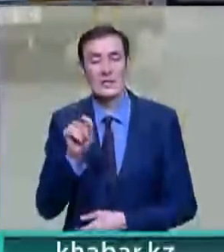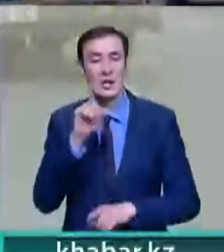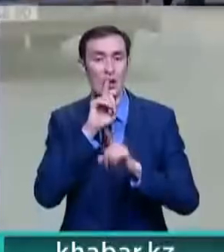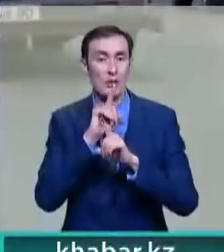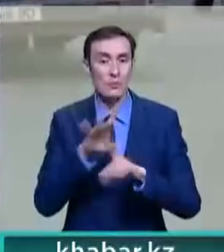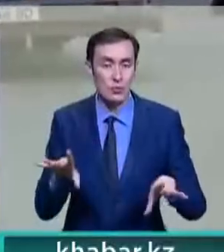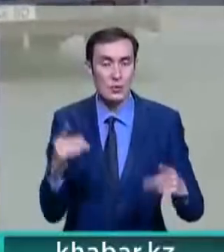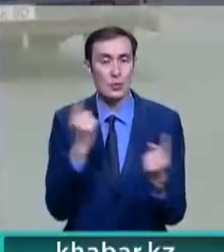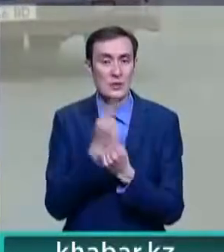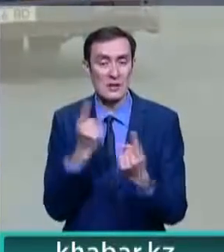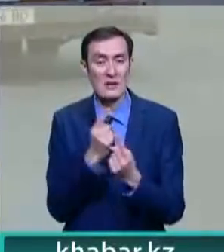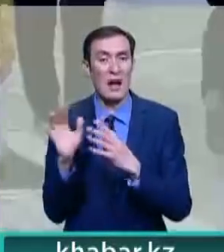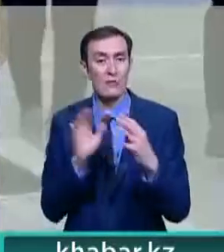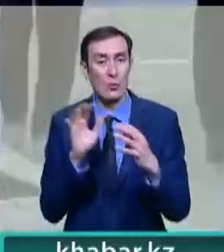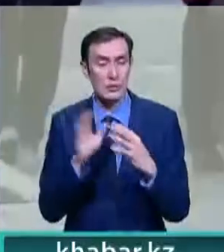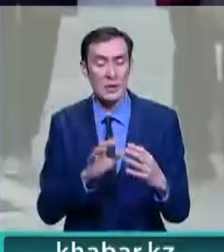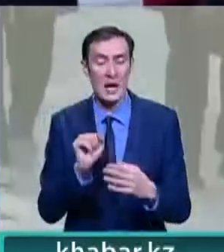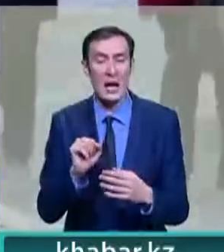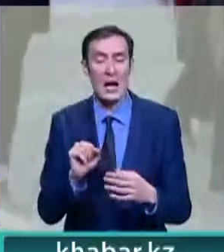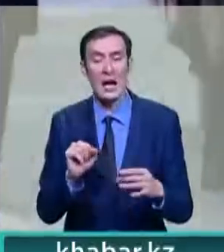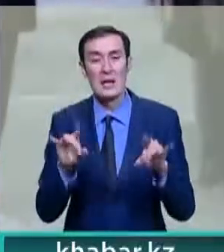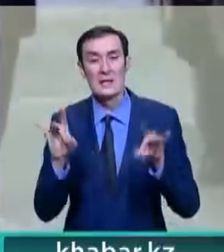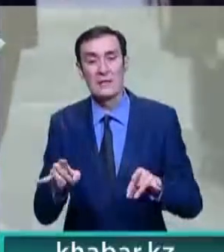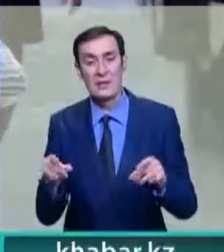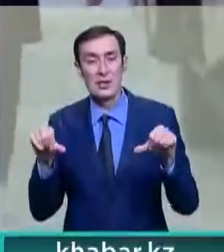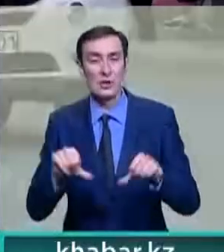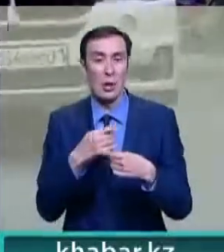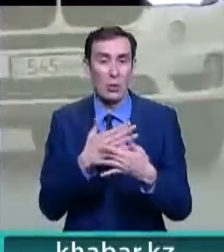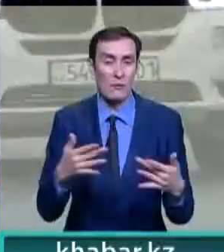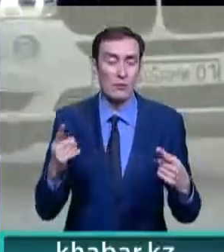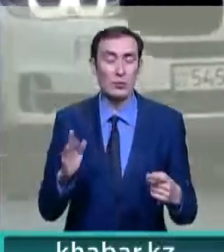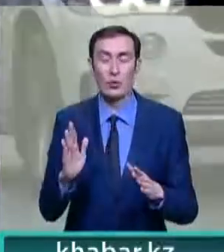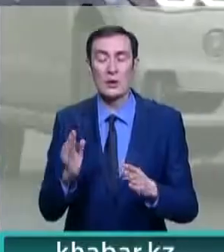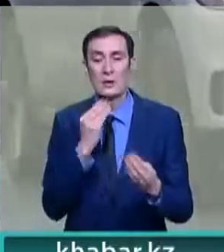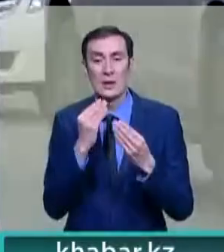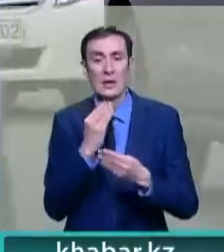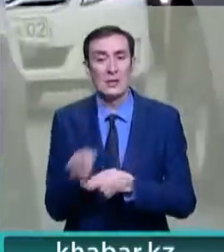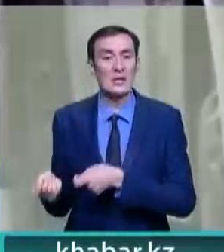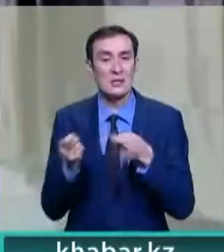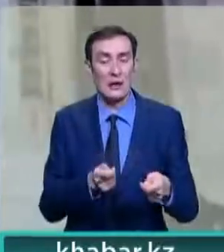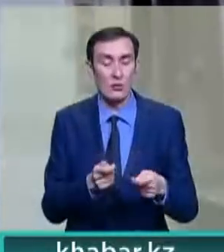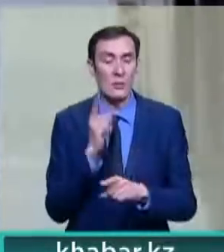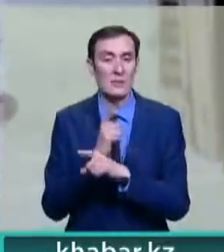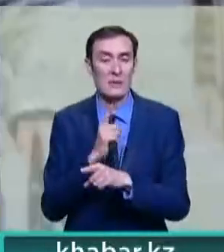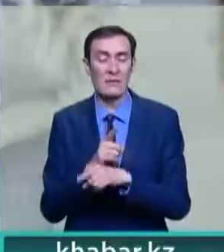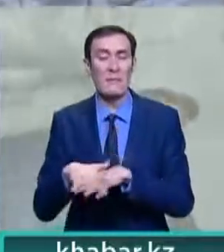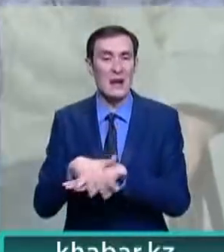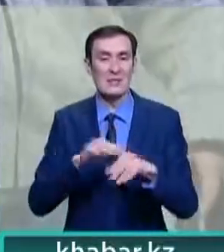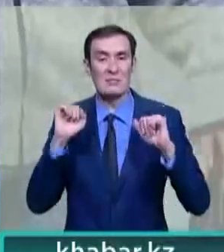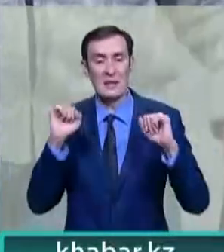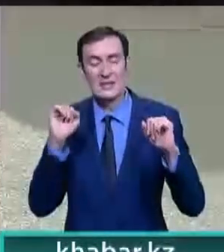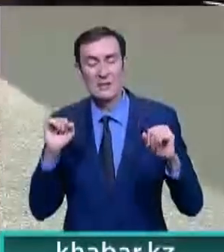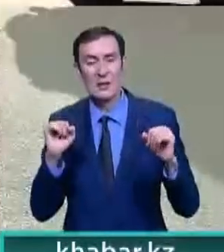будет курсировать общественный транспорт. А заведения общепита будут работать только на доставку. Под запретом все массовые